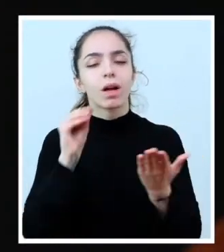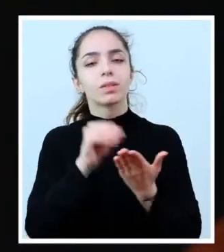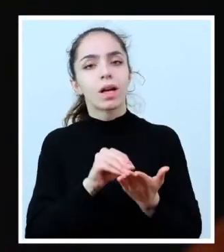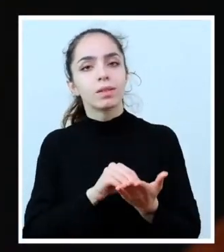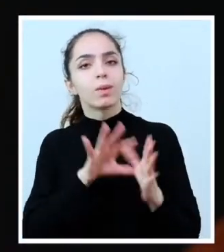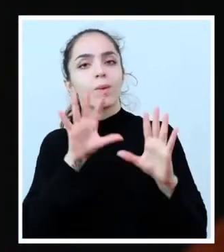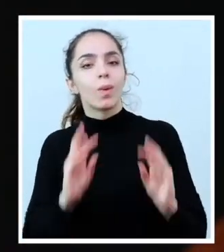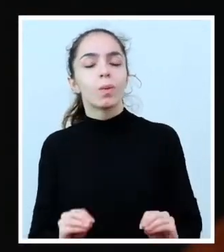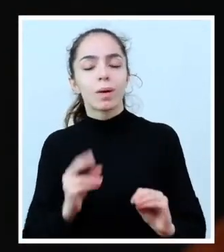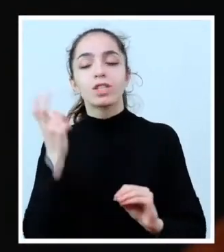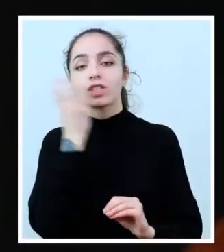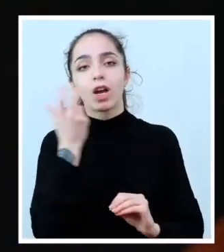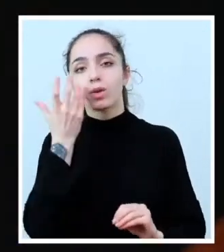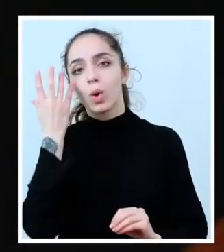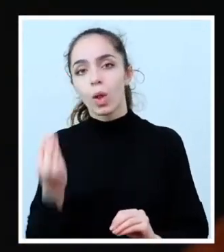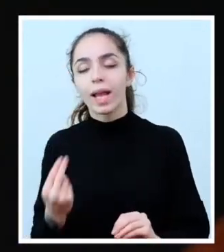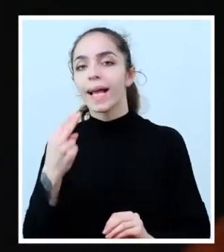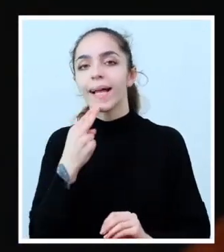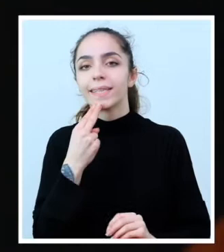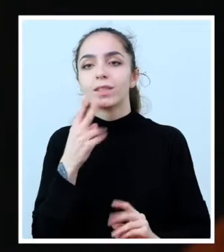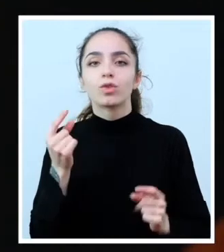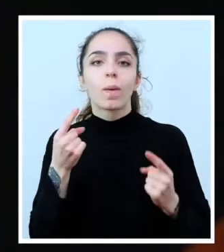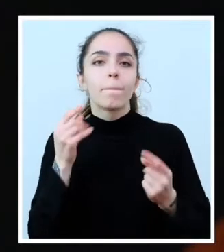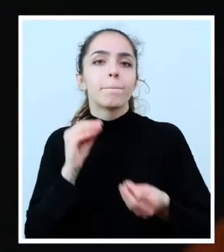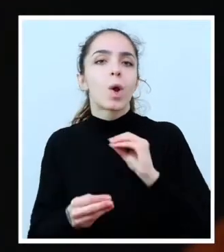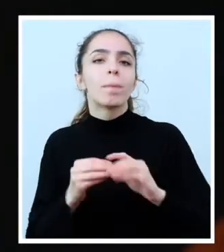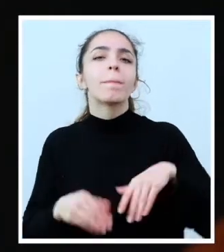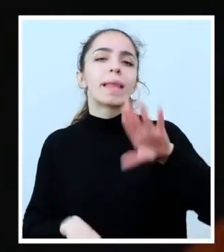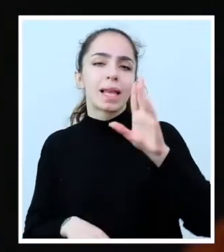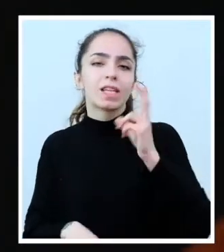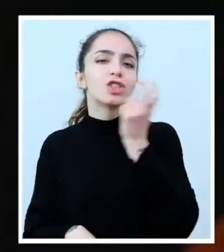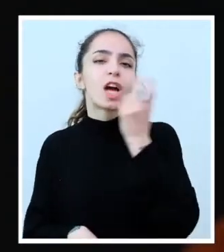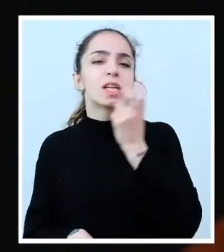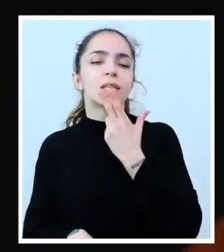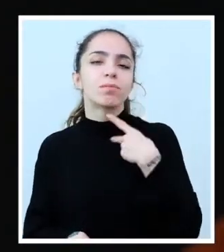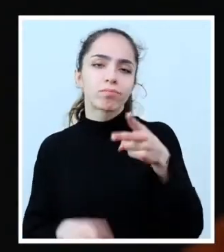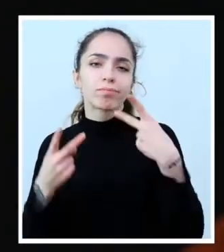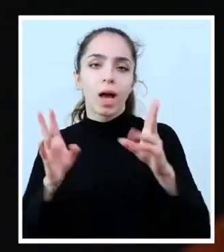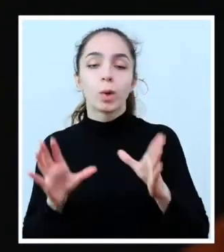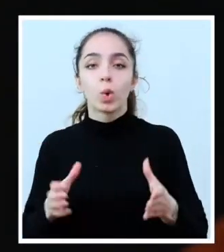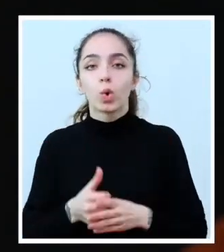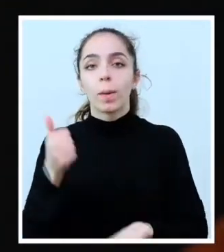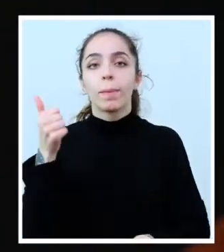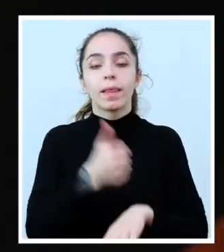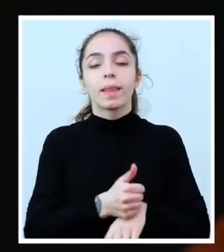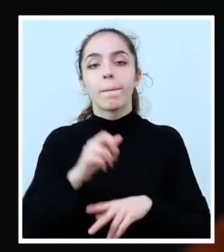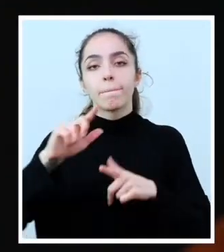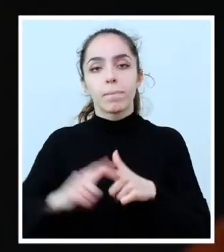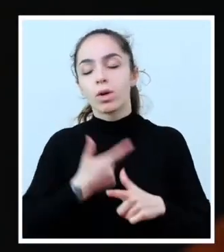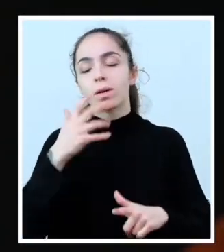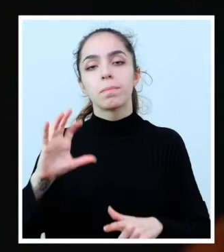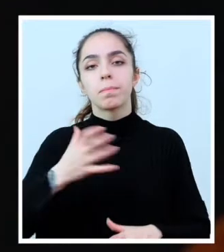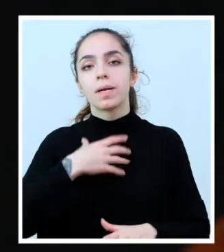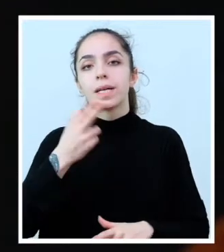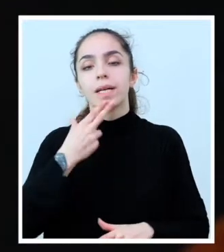alabileceğimizi düşünüyorum. Bir kadın sanatçı olmak, bir kadın enstrümantist besteci olmak, şarkıcı